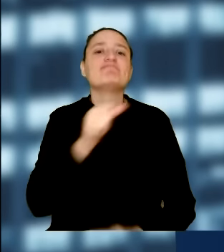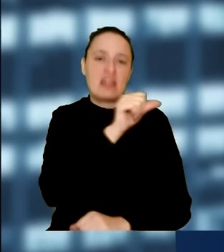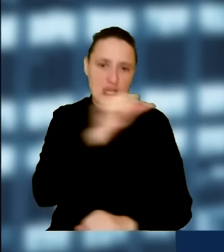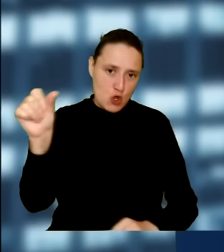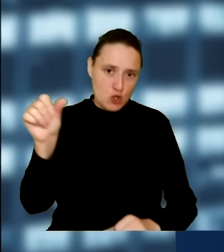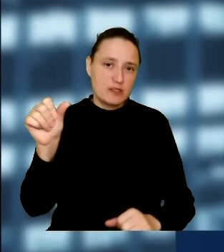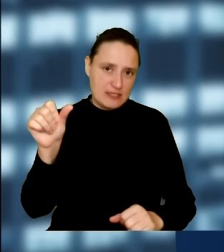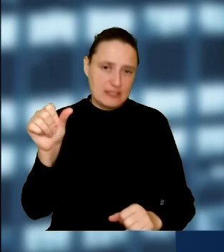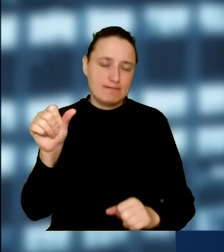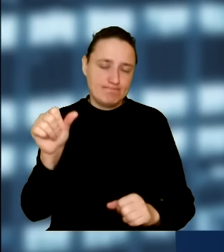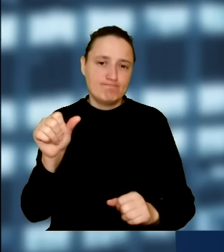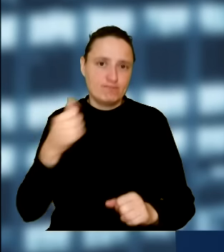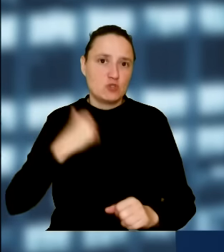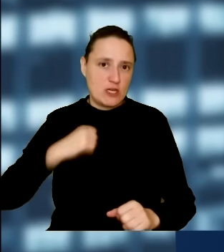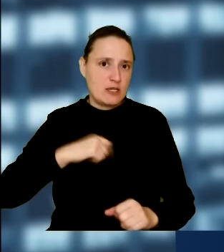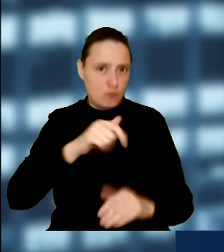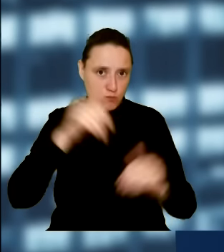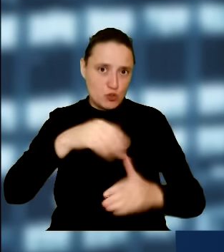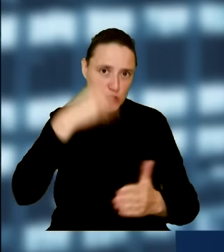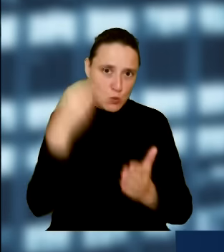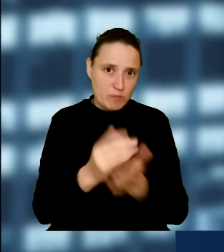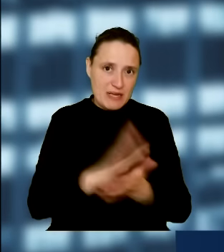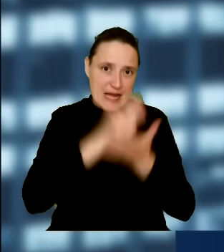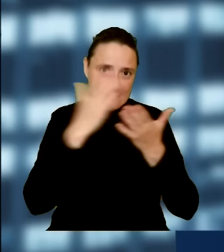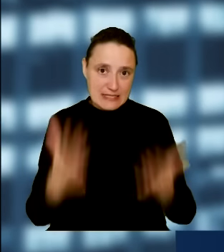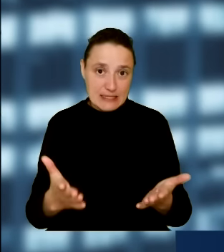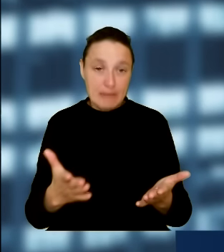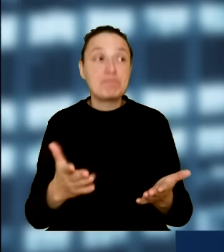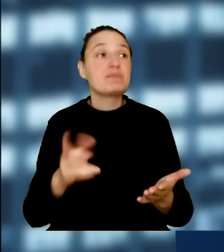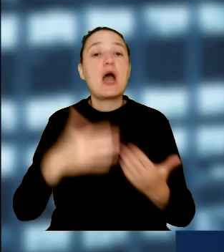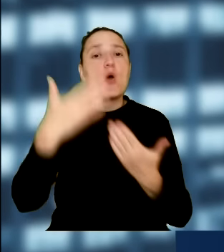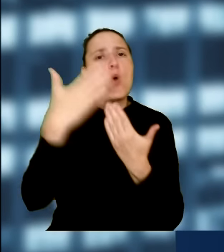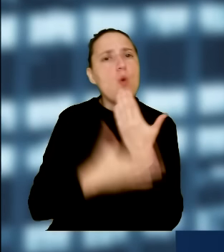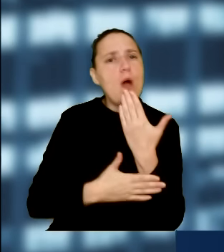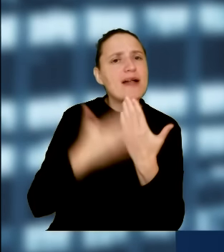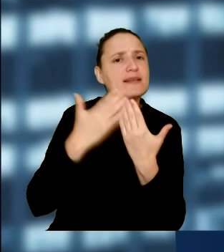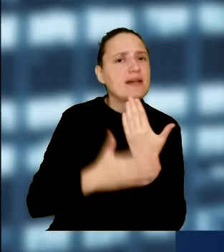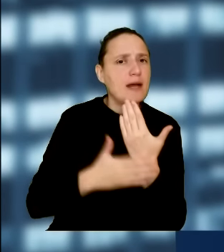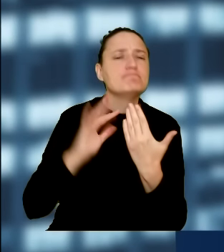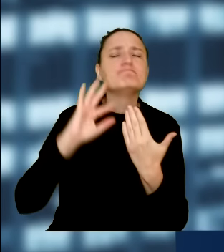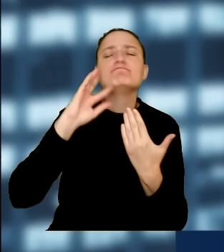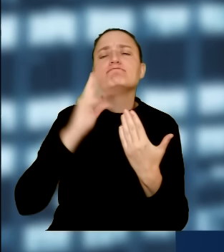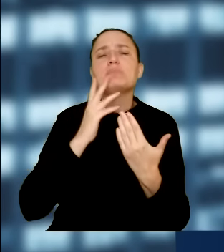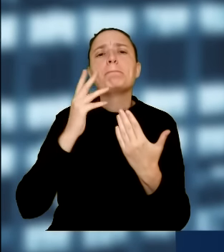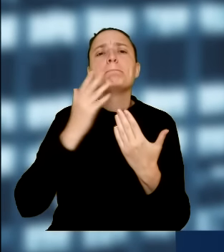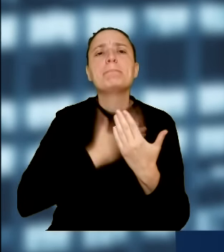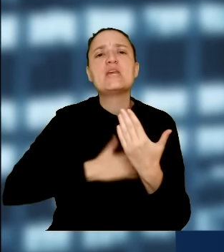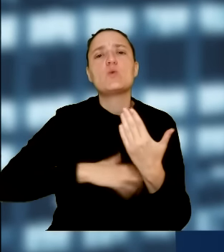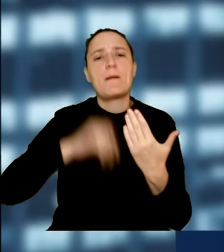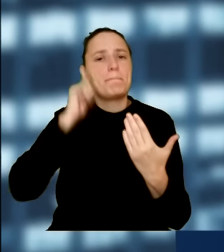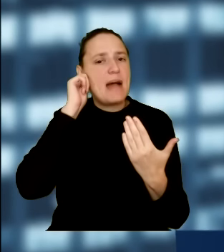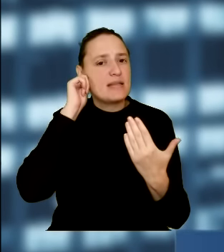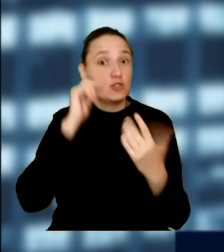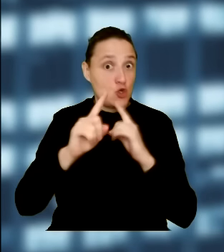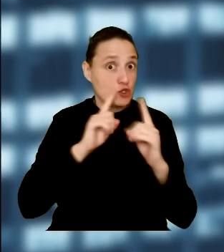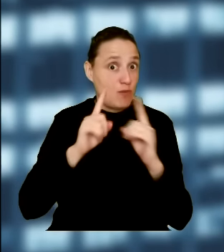Zaraz Państwu pokażę Telekino okładkę. Tam na okładce jest pewna miła pani. I to jest właśnie temat numeru, rozmowa z tą